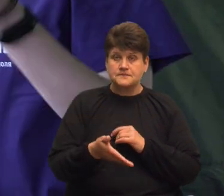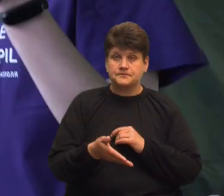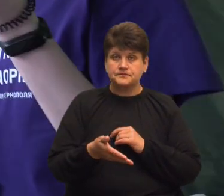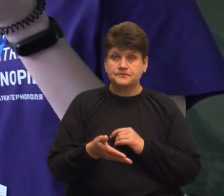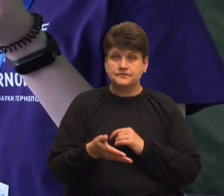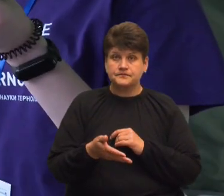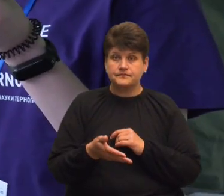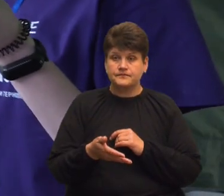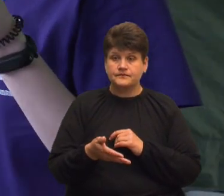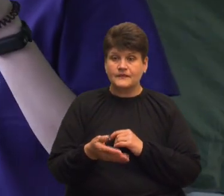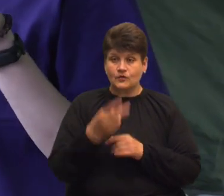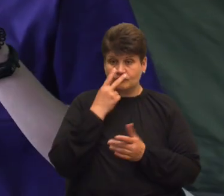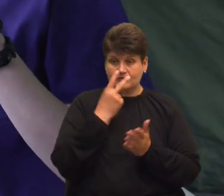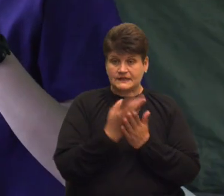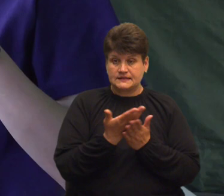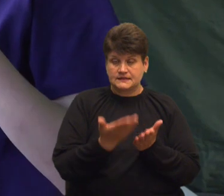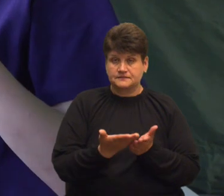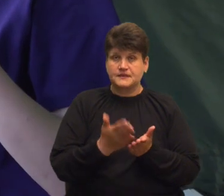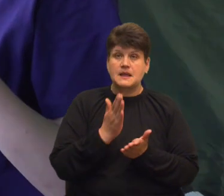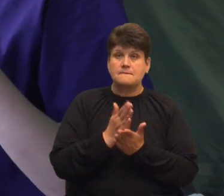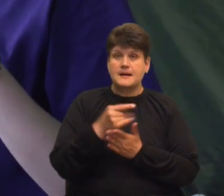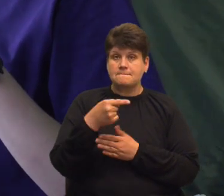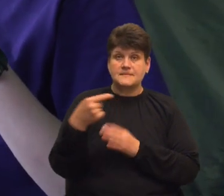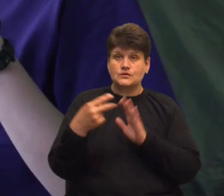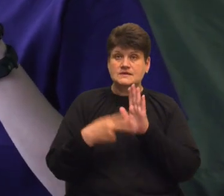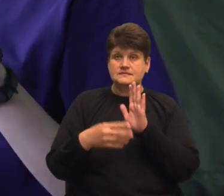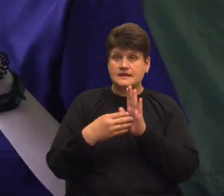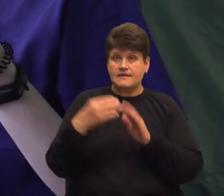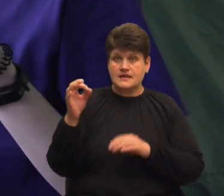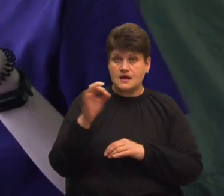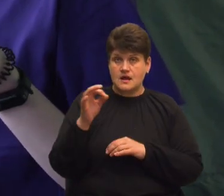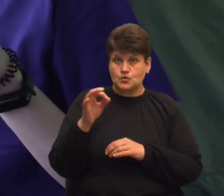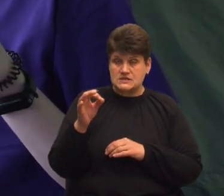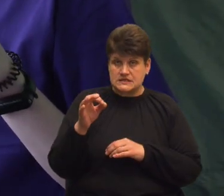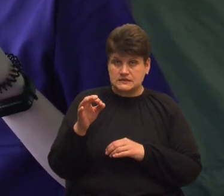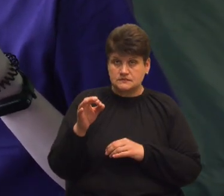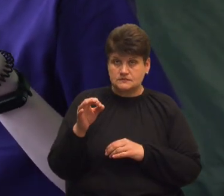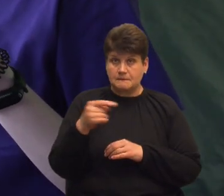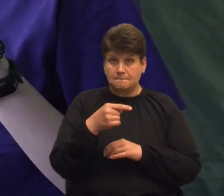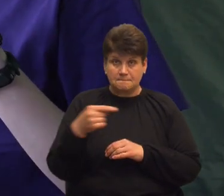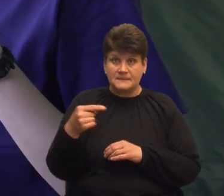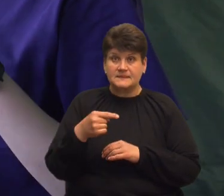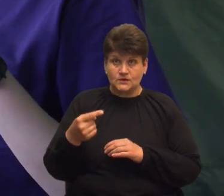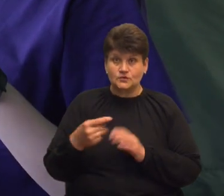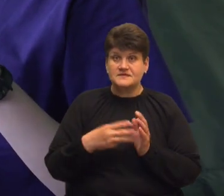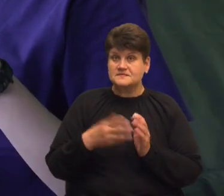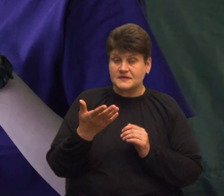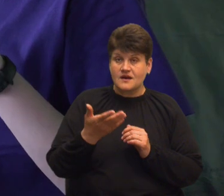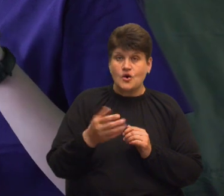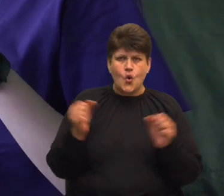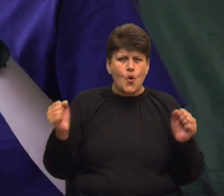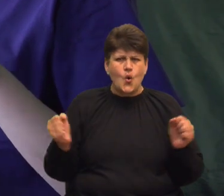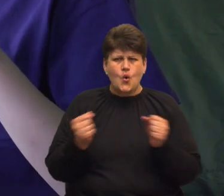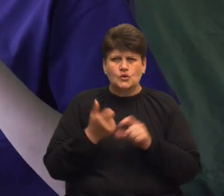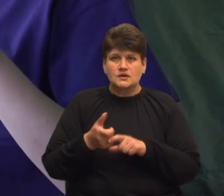Ось так воно виглядає Вона має мінус 79 градусів 79 градусів вона дуже холодна